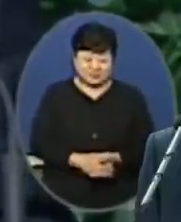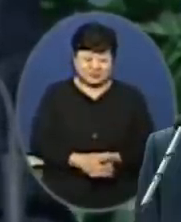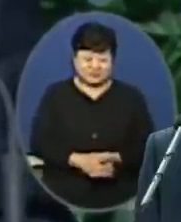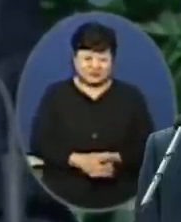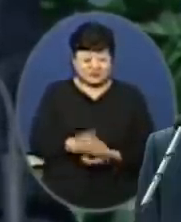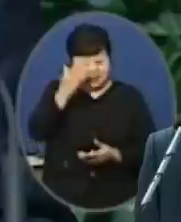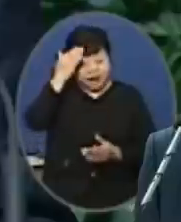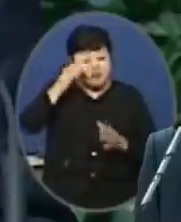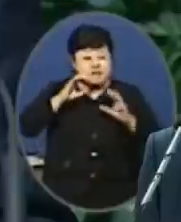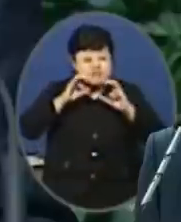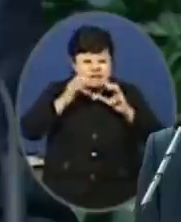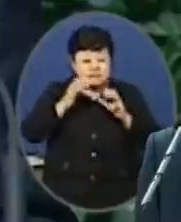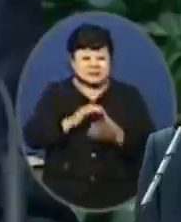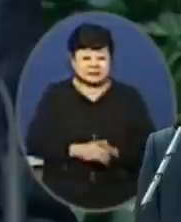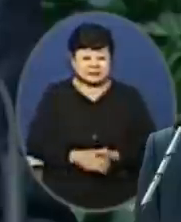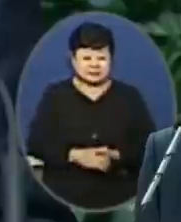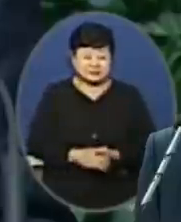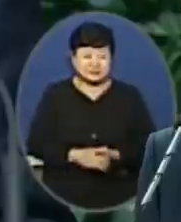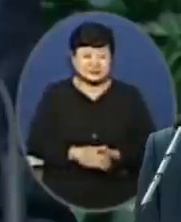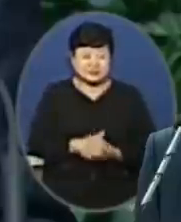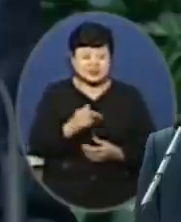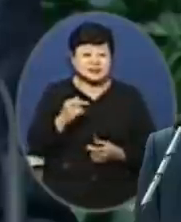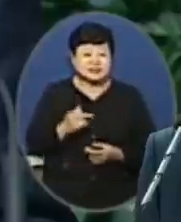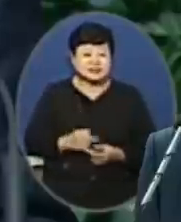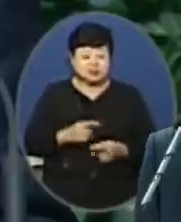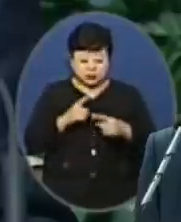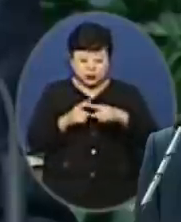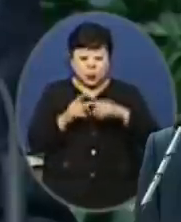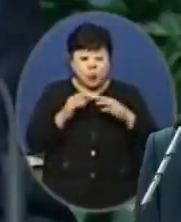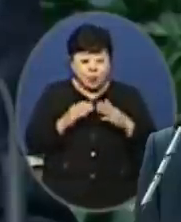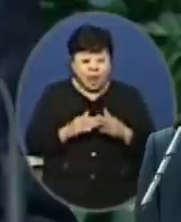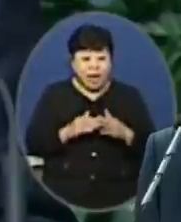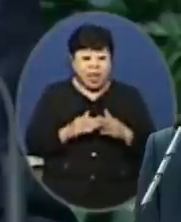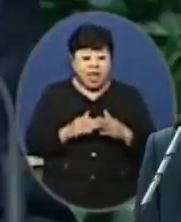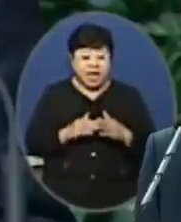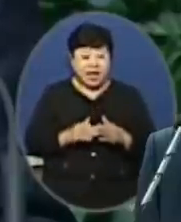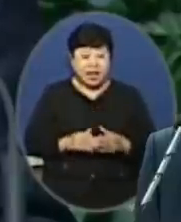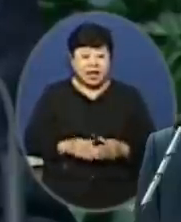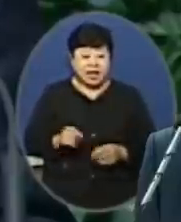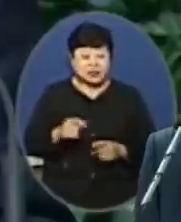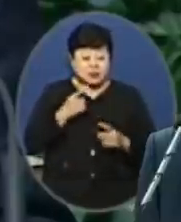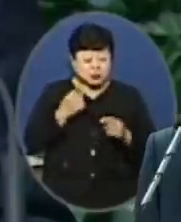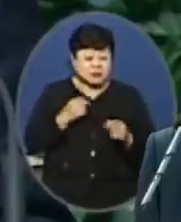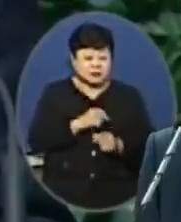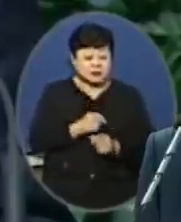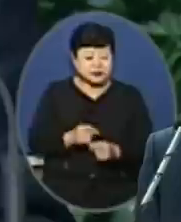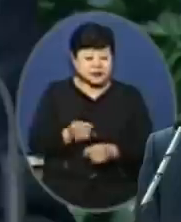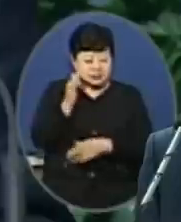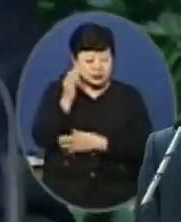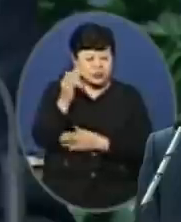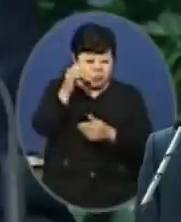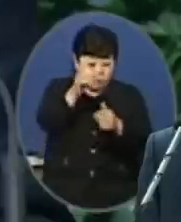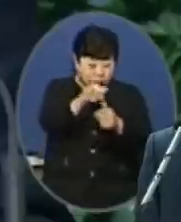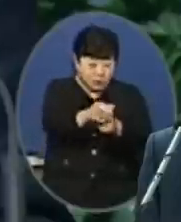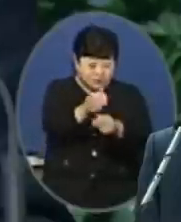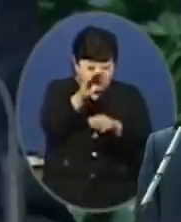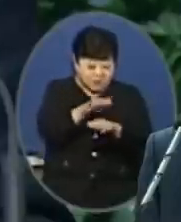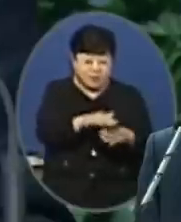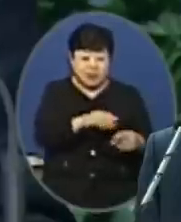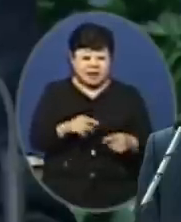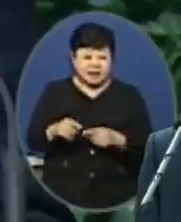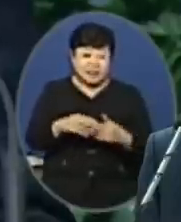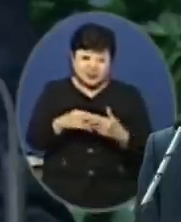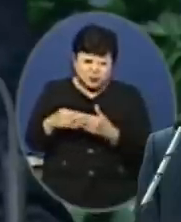우리 한국의 큰 교회인데 저보고 특별 예배를 인도해달라고 해서 한번 예배를 인도하러